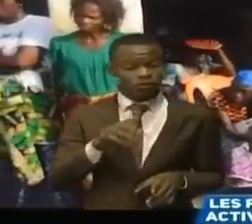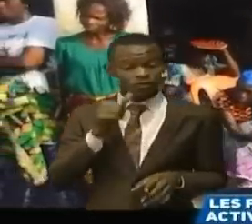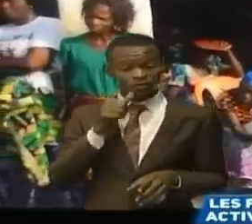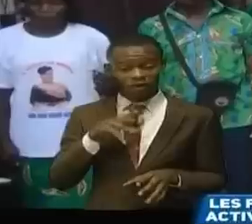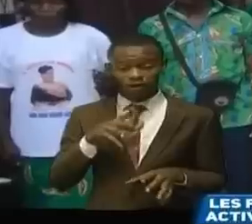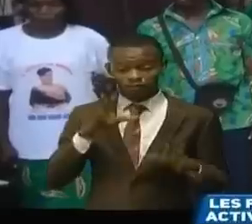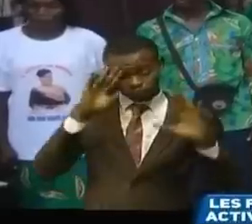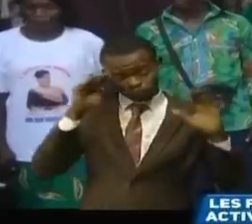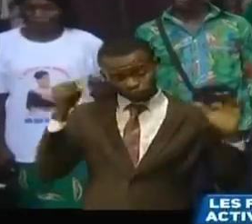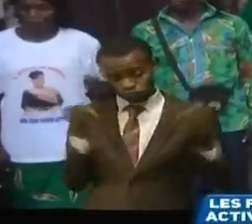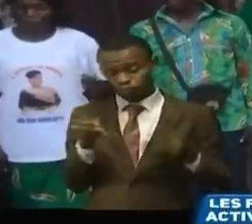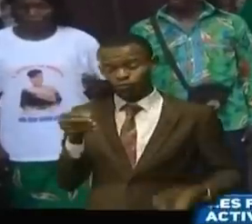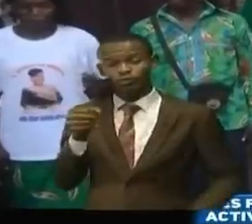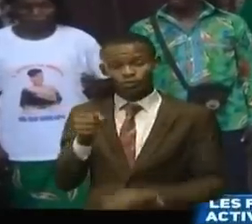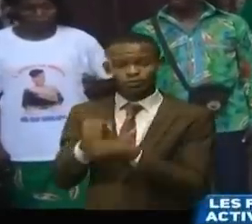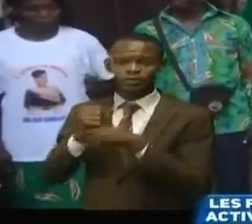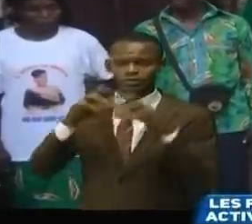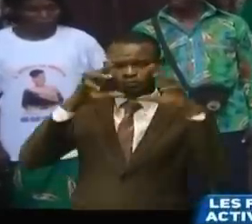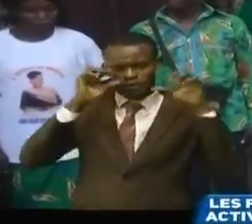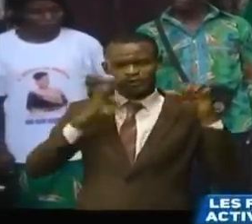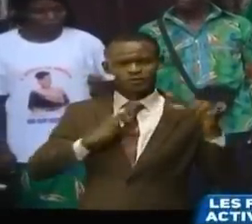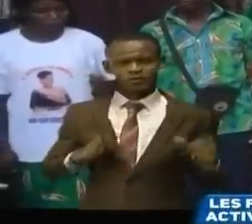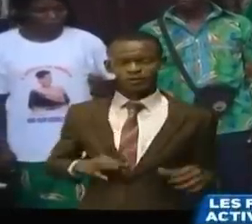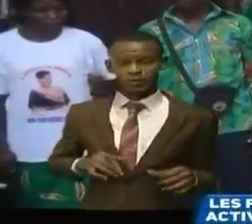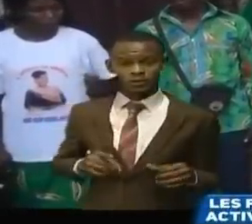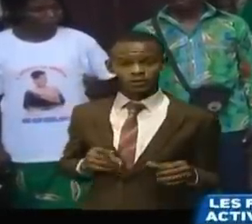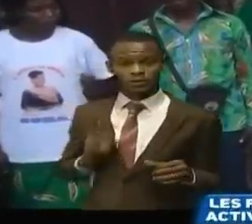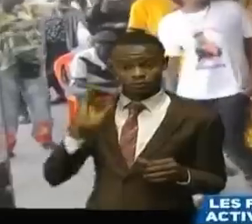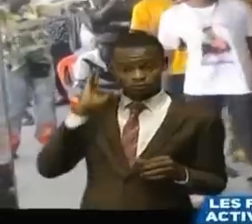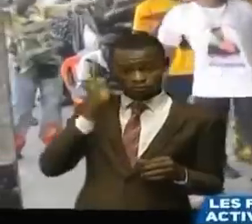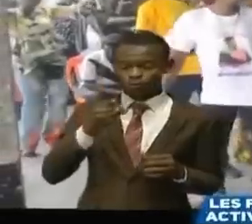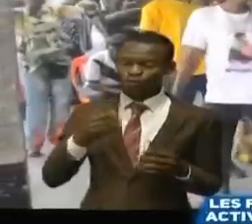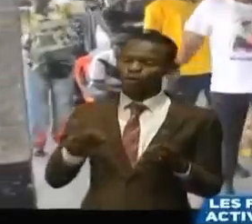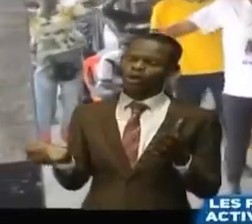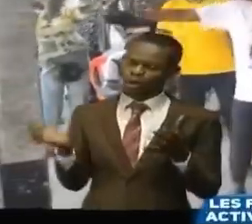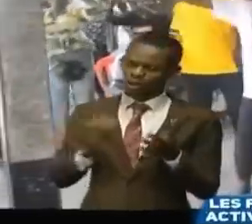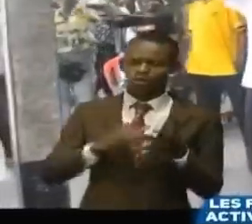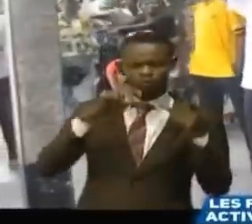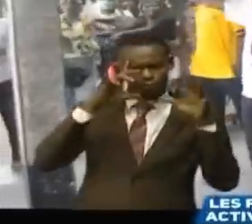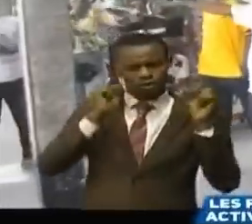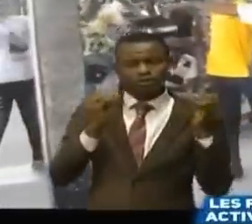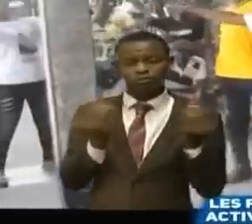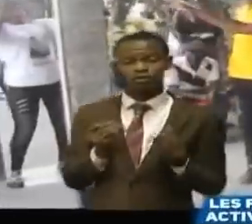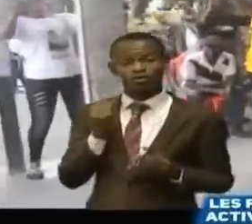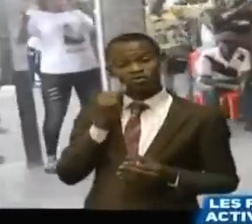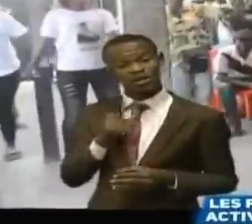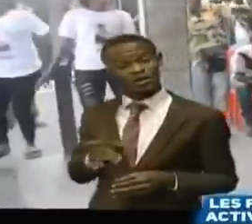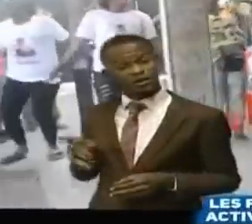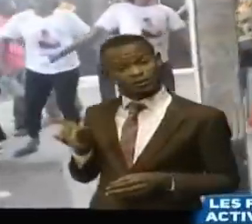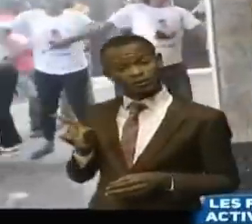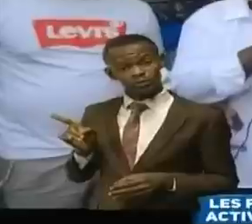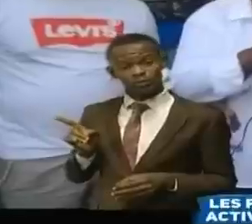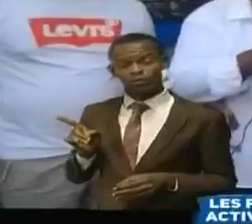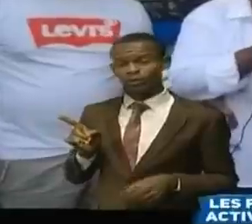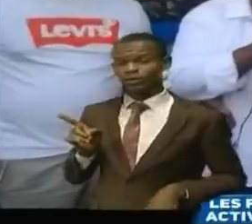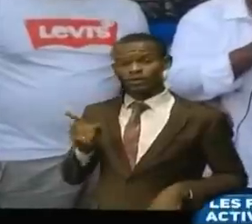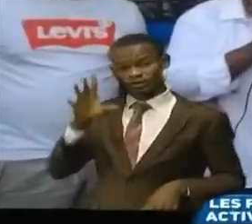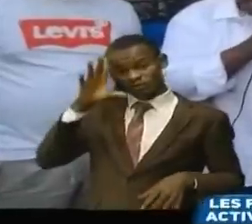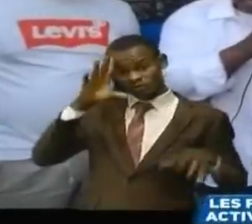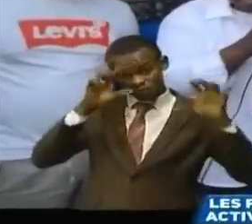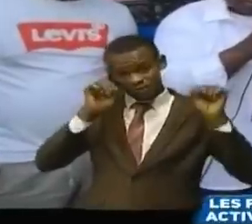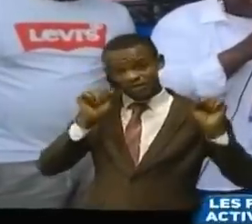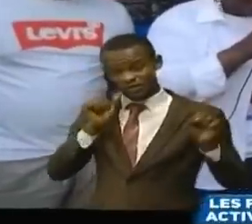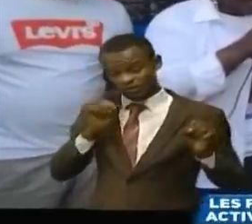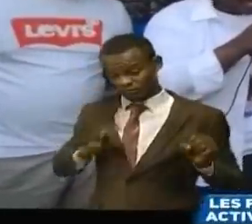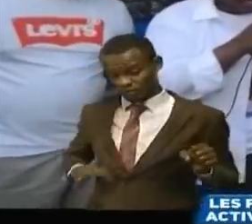Tshisekedi Tshilombo, champion de masculinité positive. Ici, ce cadre de l'IDPS a invité les membres de la fondation